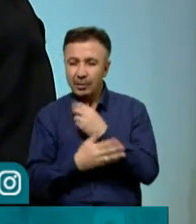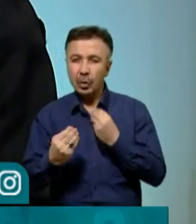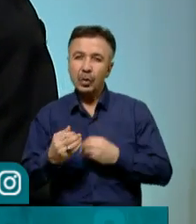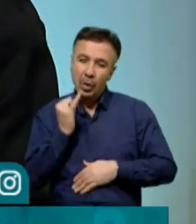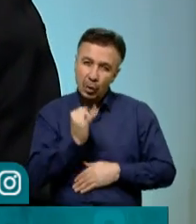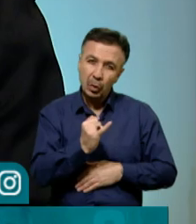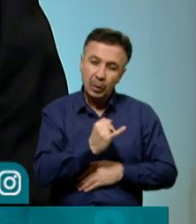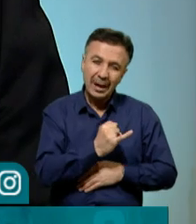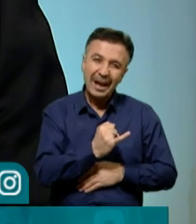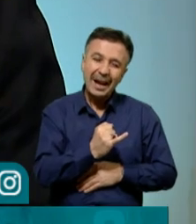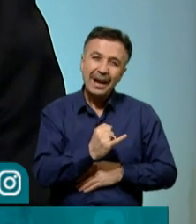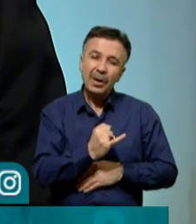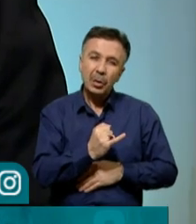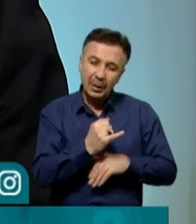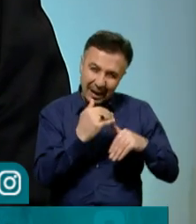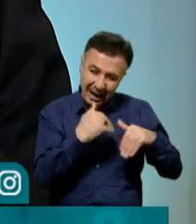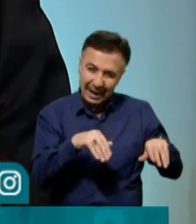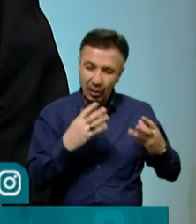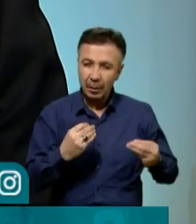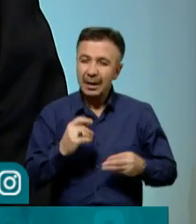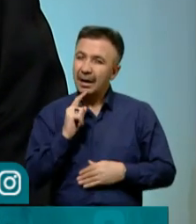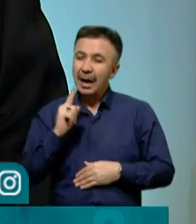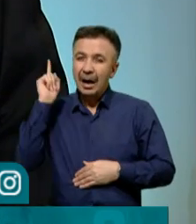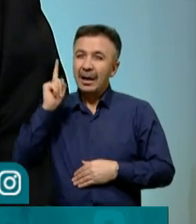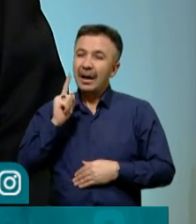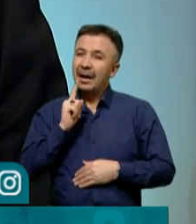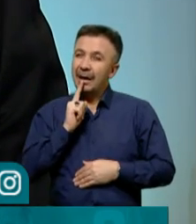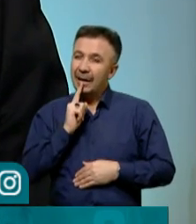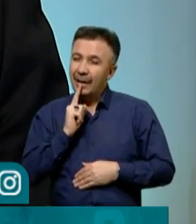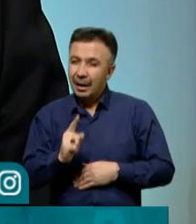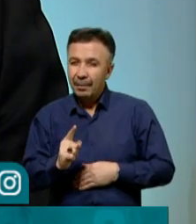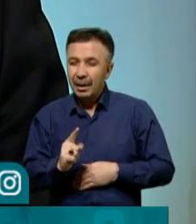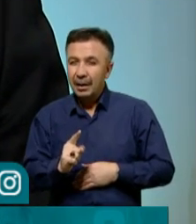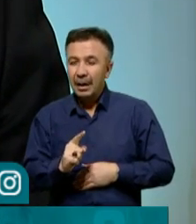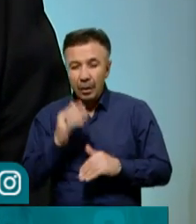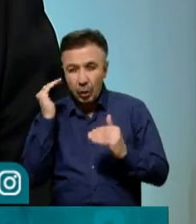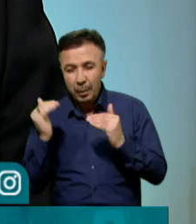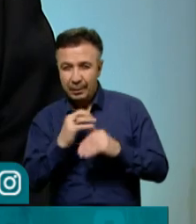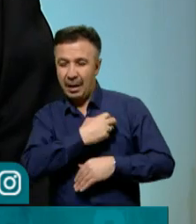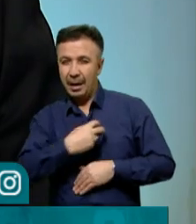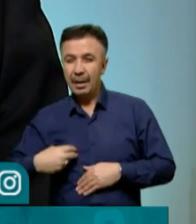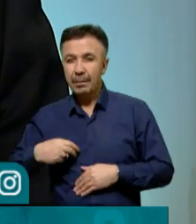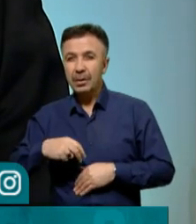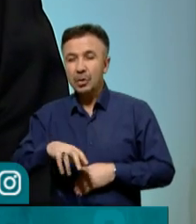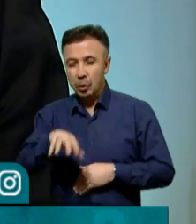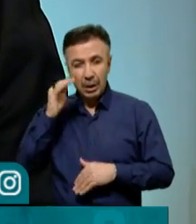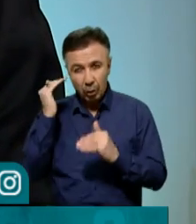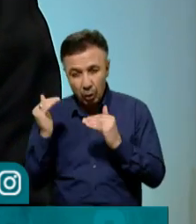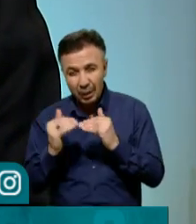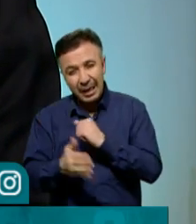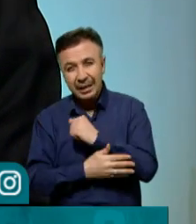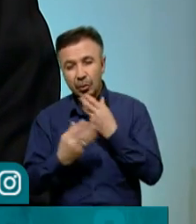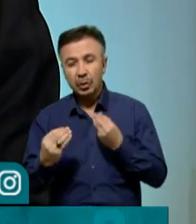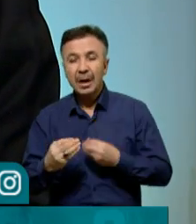terk etmesini, emirleri yerine getirmesini, Peygamber aleyhissalatü vesselam sünnetini yerine getirmesine yardımcı oluruz. Ama kardeşimiz bir